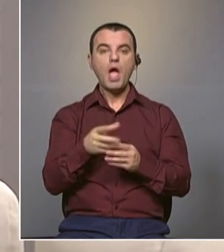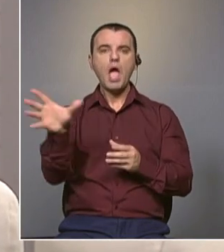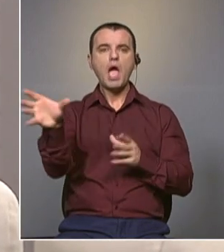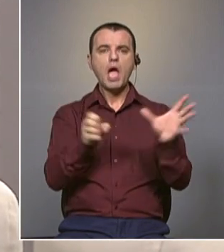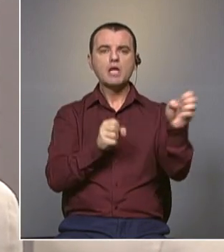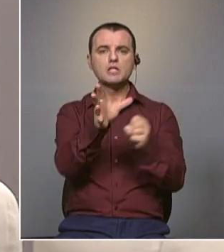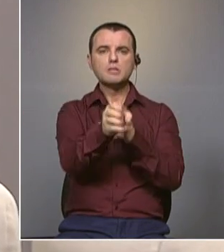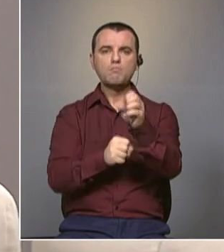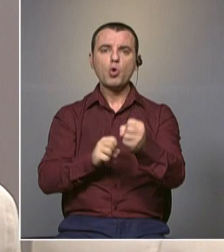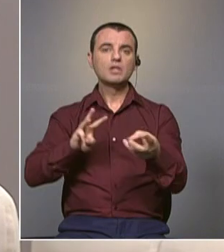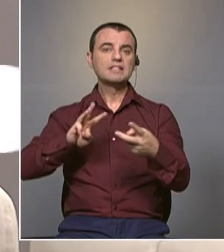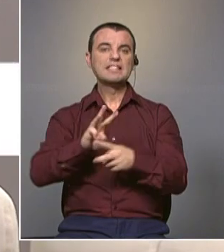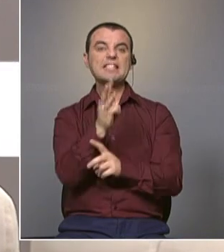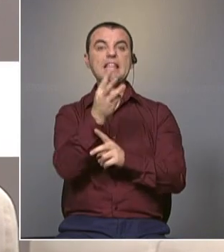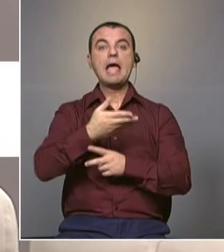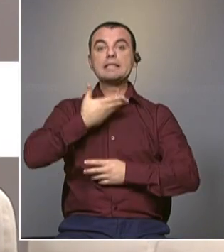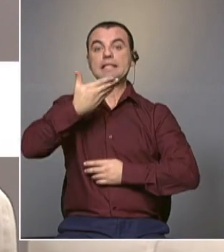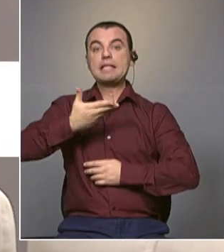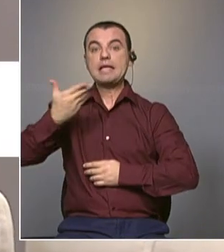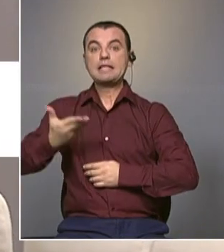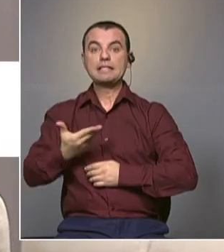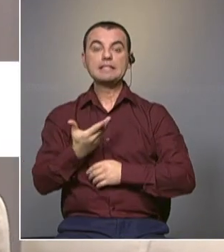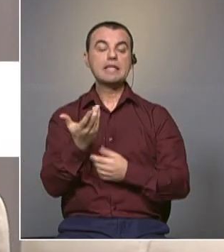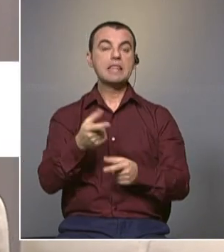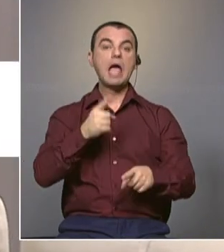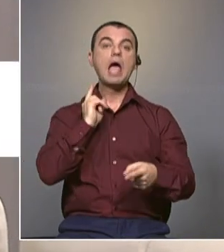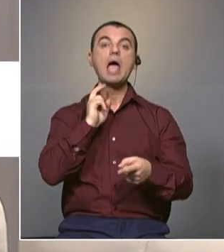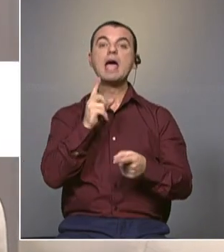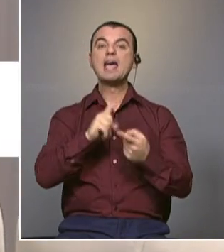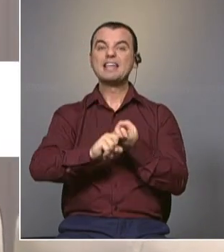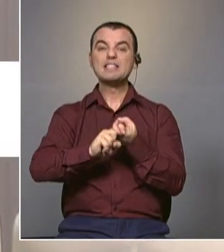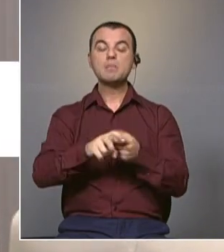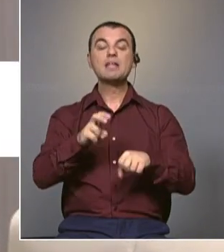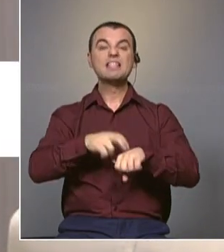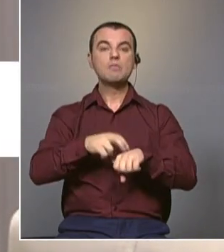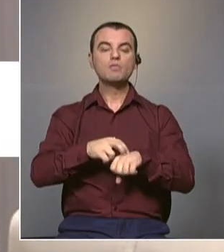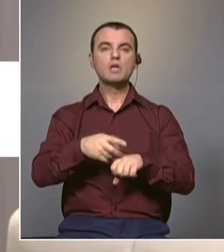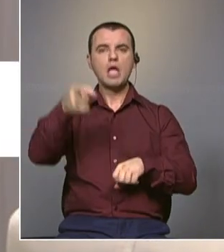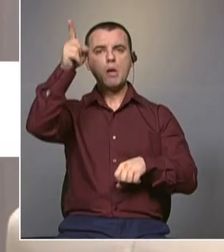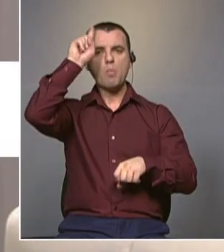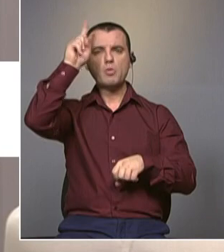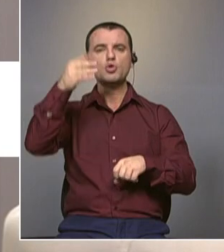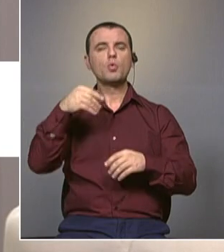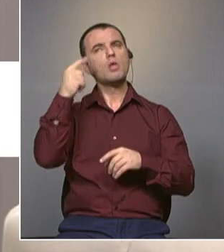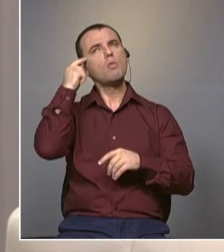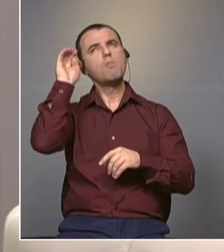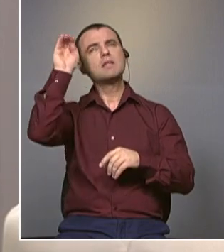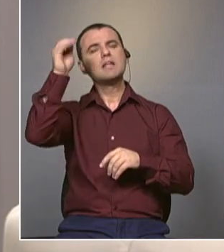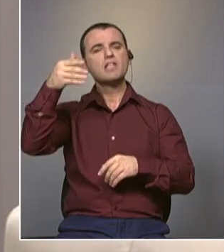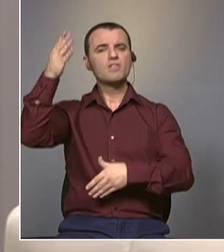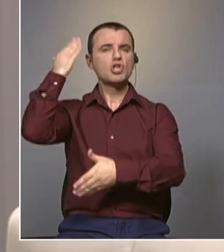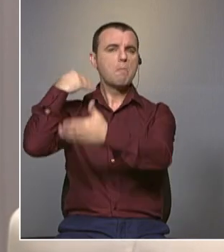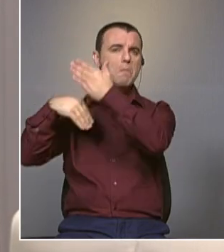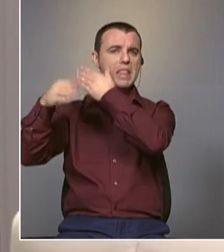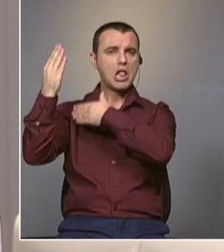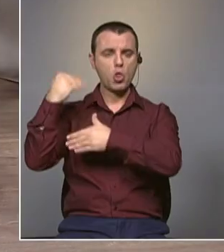с 13 разказа на Красимир Димовски, момичето, което предсказваше миналото. Признавам си, че